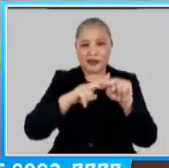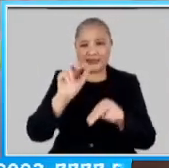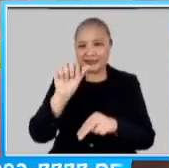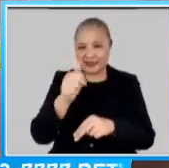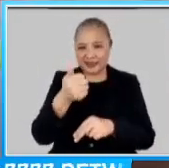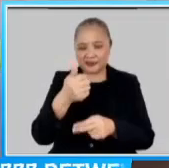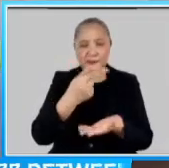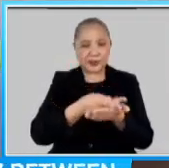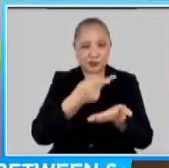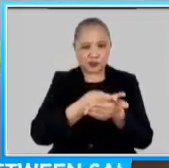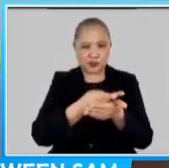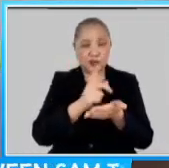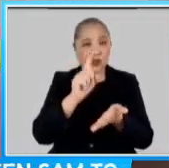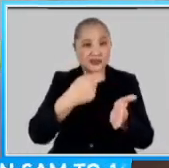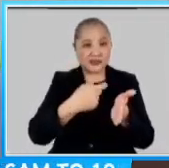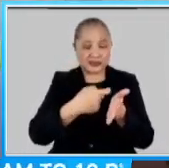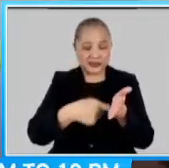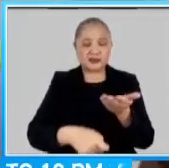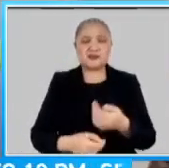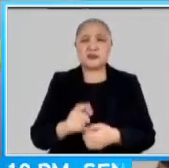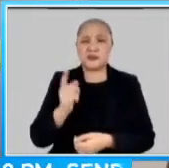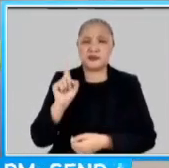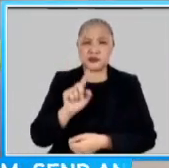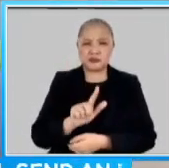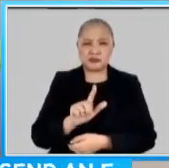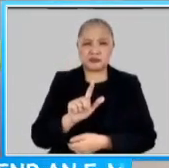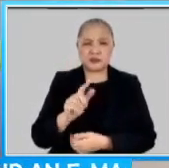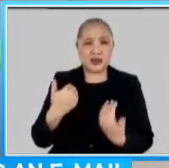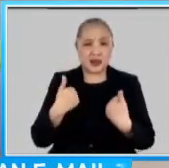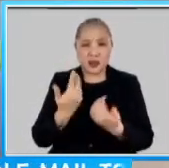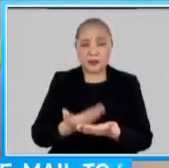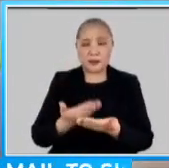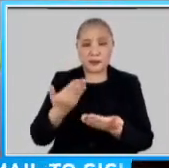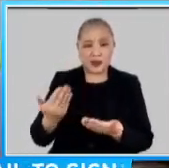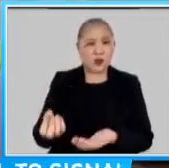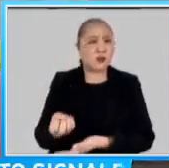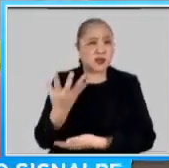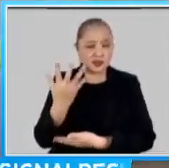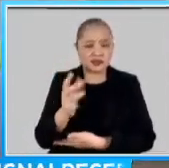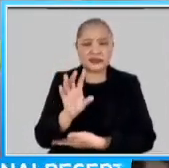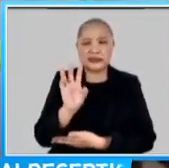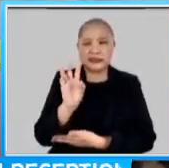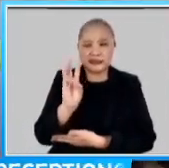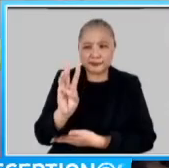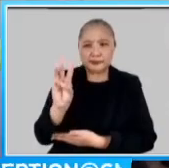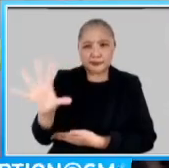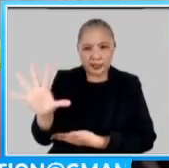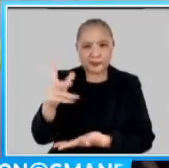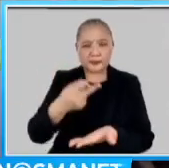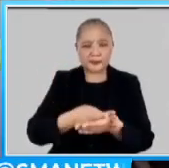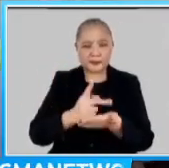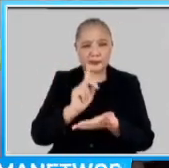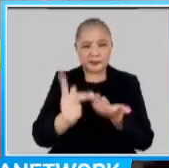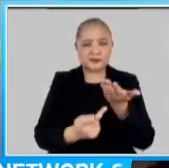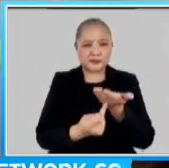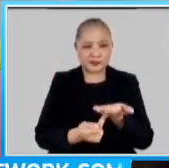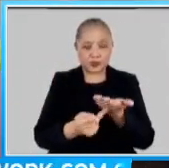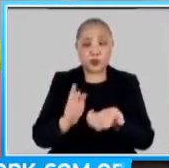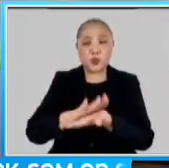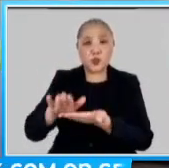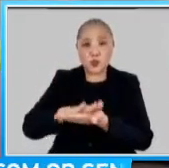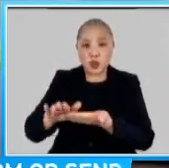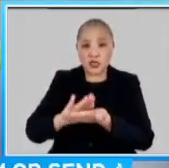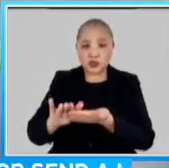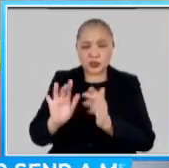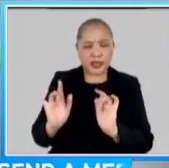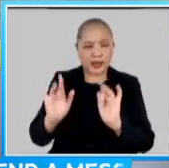sa dating 55 piso kada kilo, ngayon mabibili na ito sa 65 piso kada kilo. Ang wash sugar naman o light brown